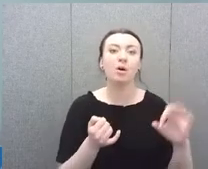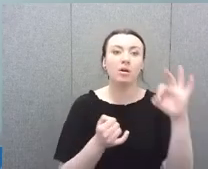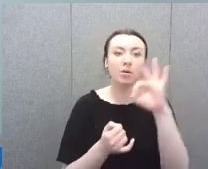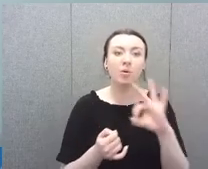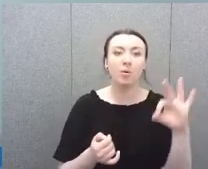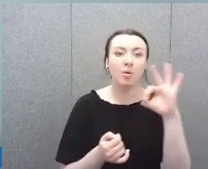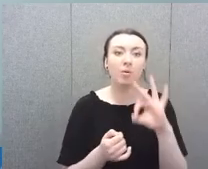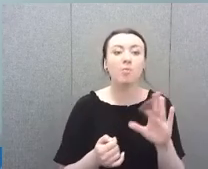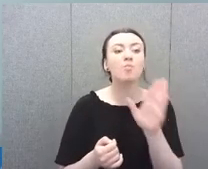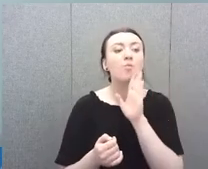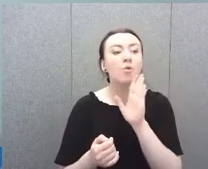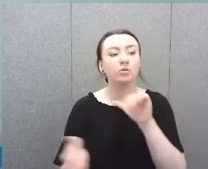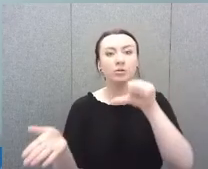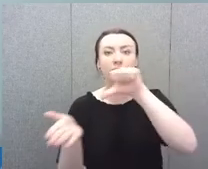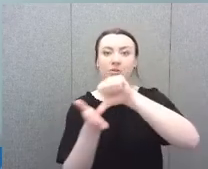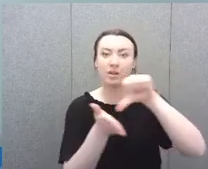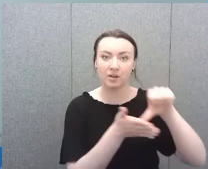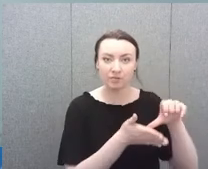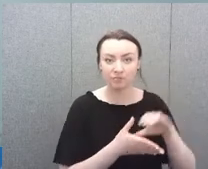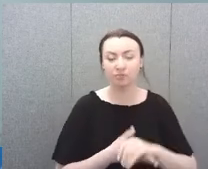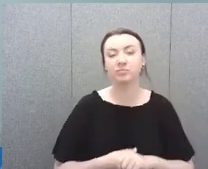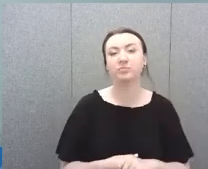участие женщин,